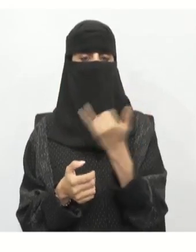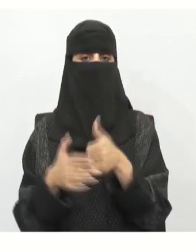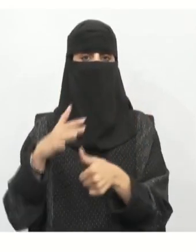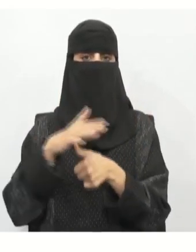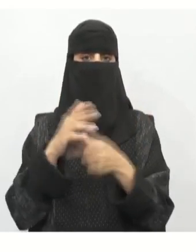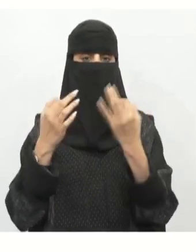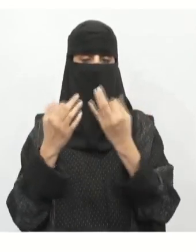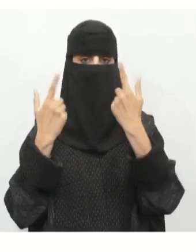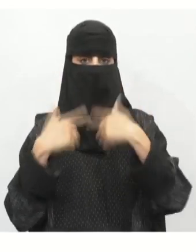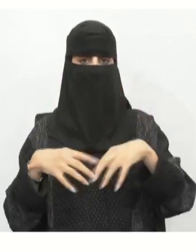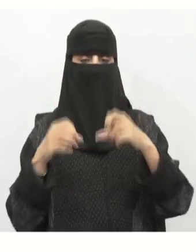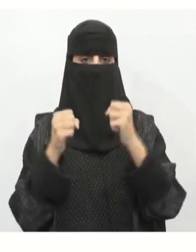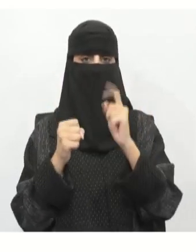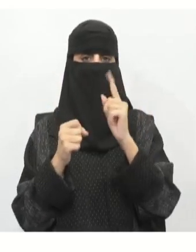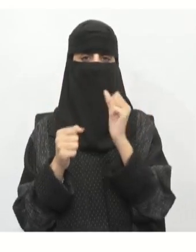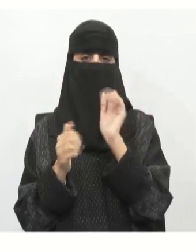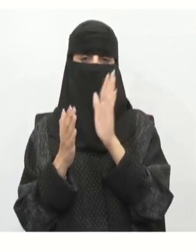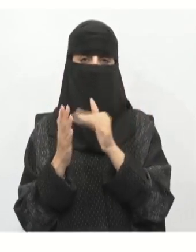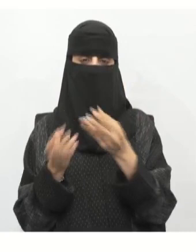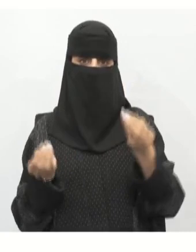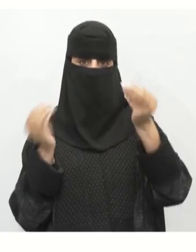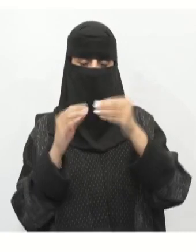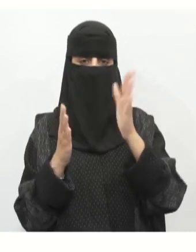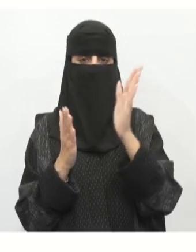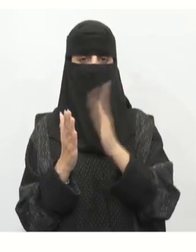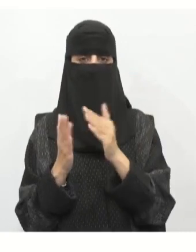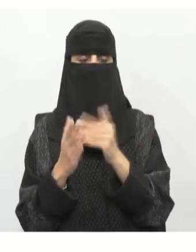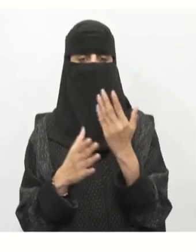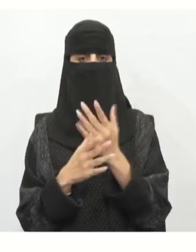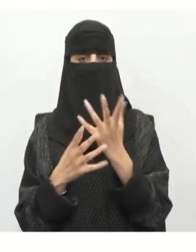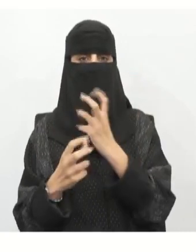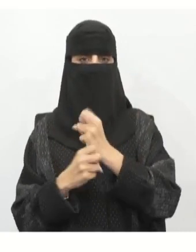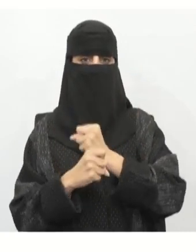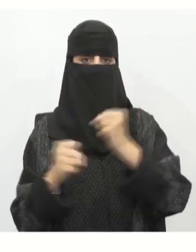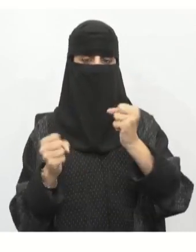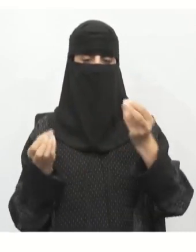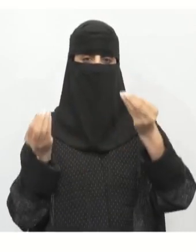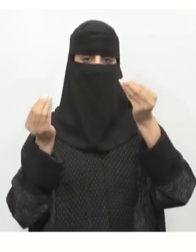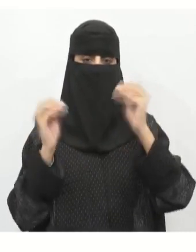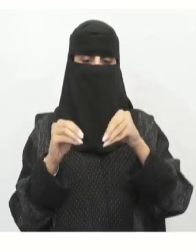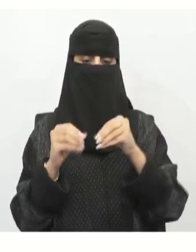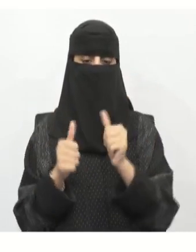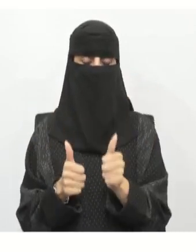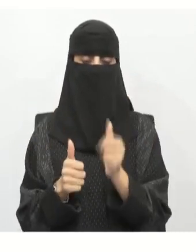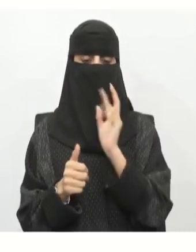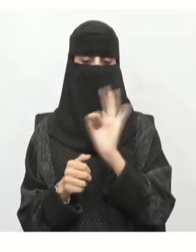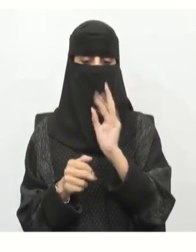الجيده بيد انها مؤذيه ومضره عندما تتناول الكثير منها